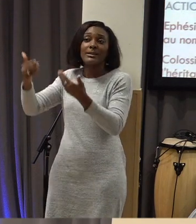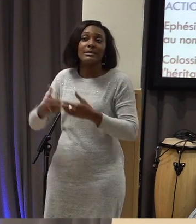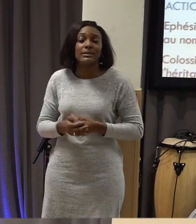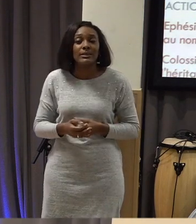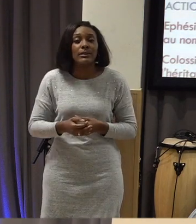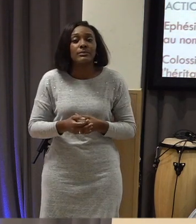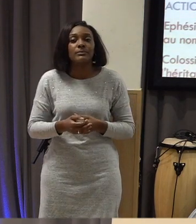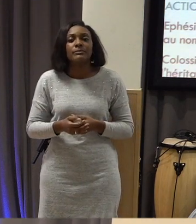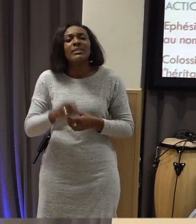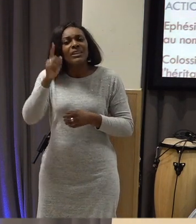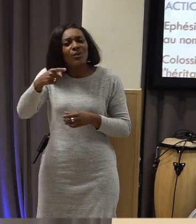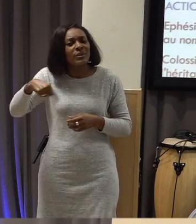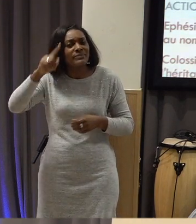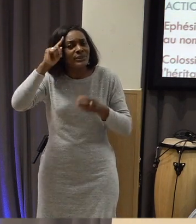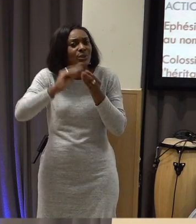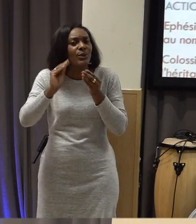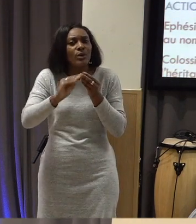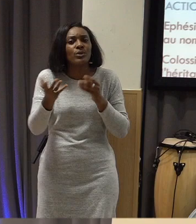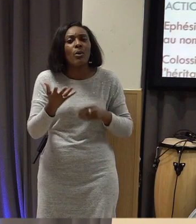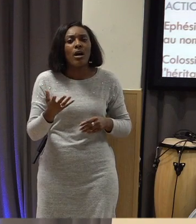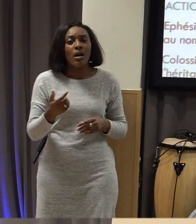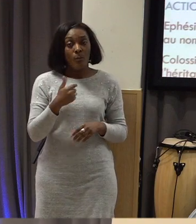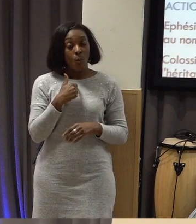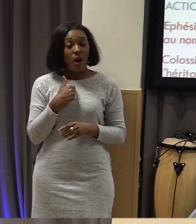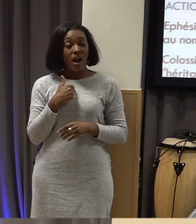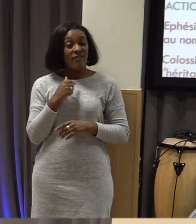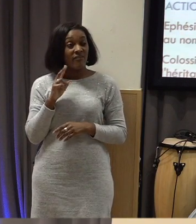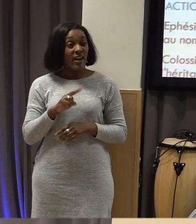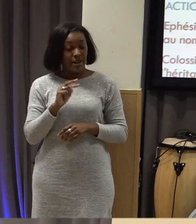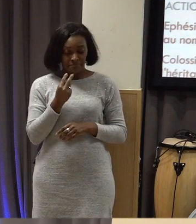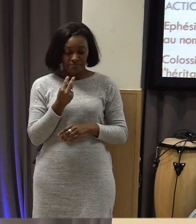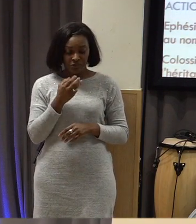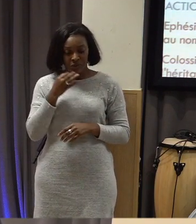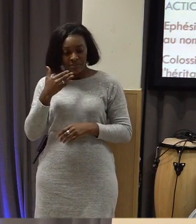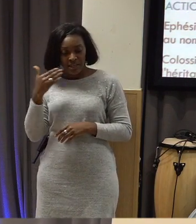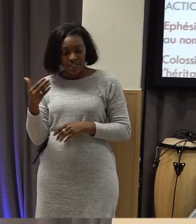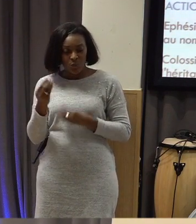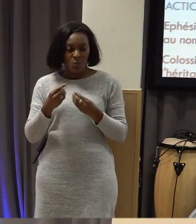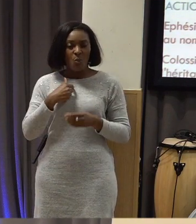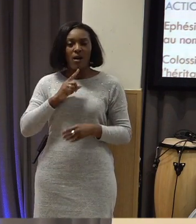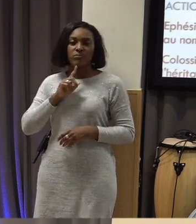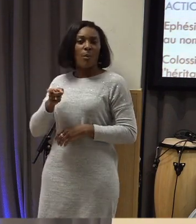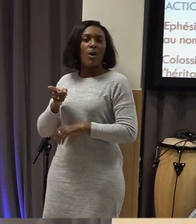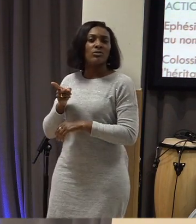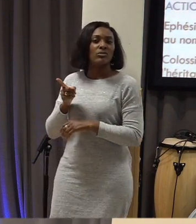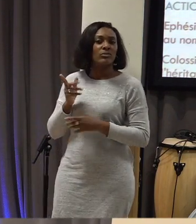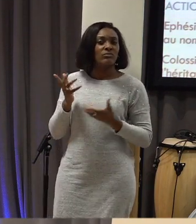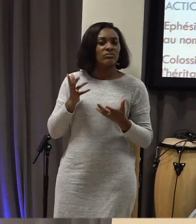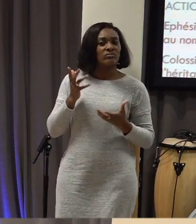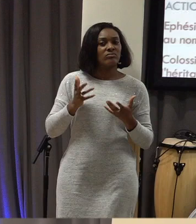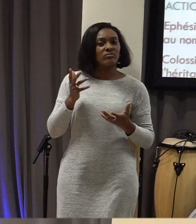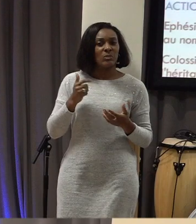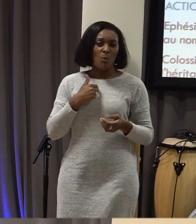question à se poser du coup, c'est: est-ce que je suis reconnaissant ou est-ce que je suis exigeant vis-à-vis de Dieu? Est-ce que je suis en